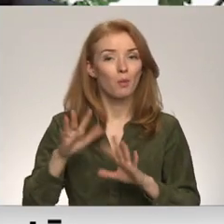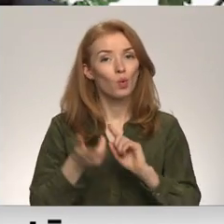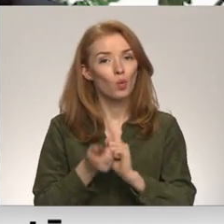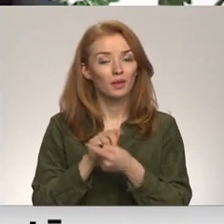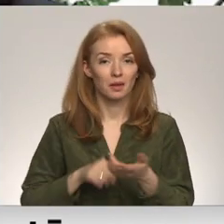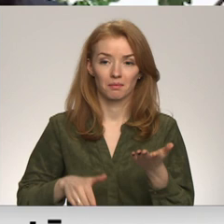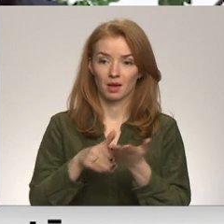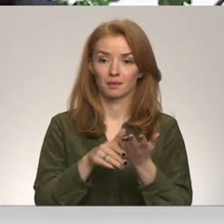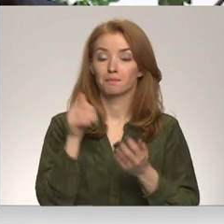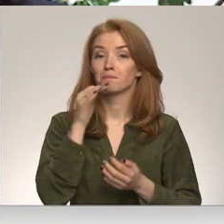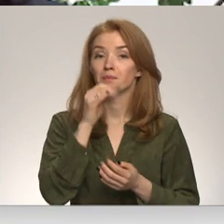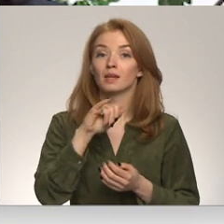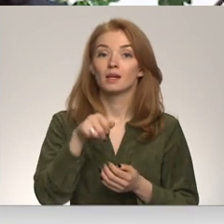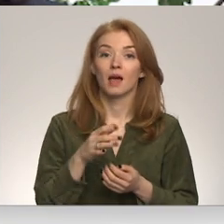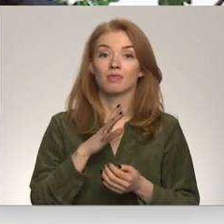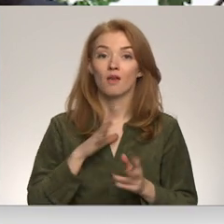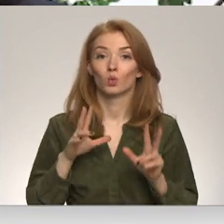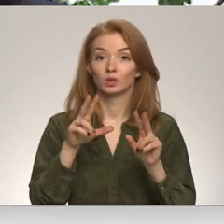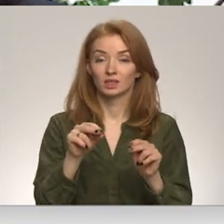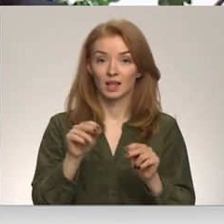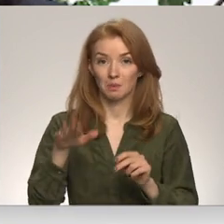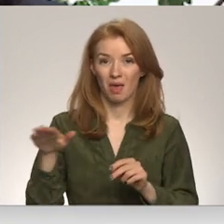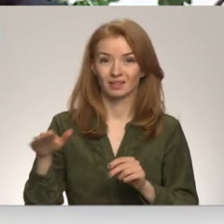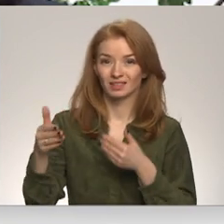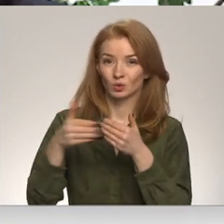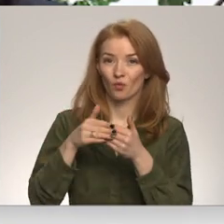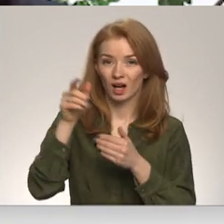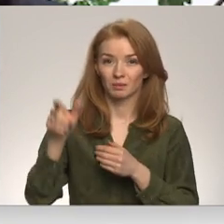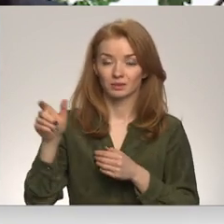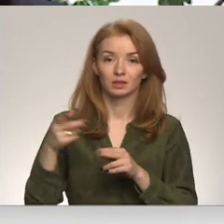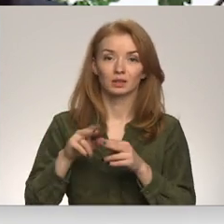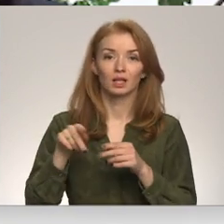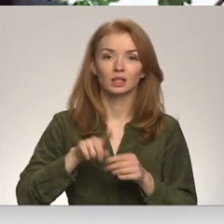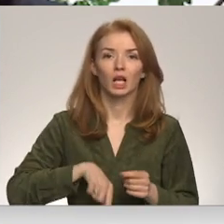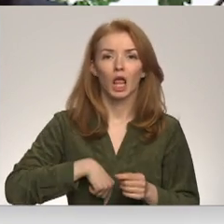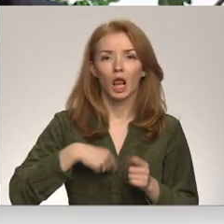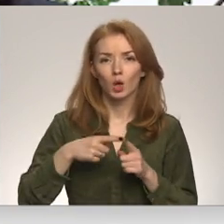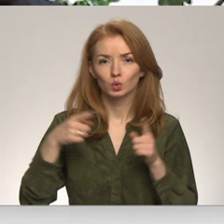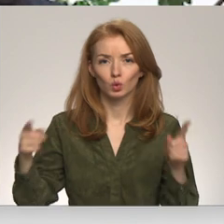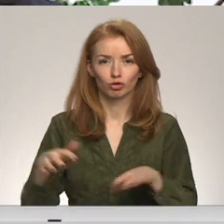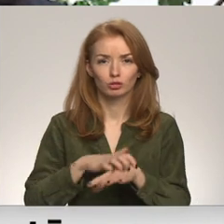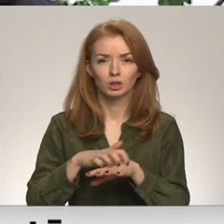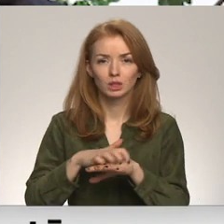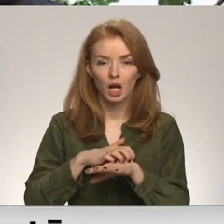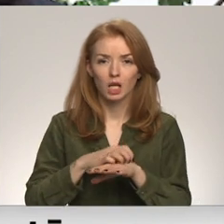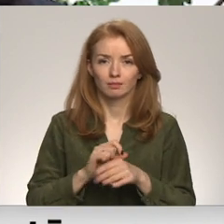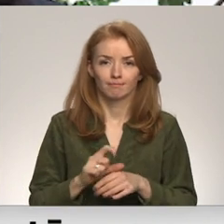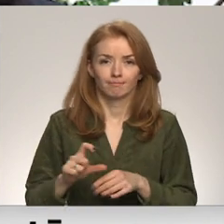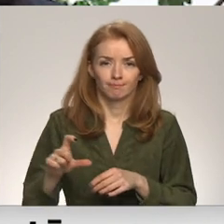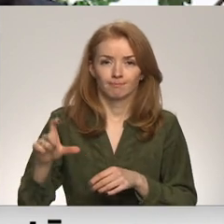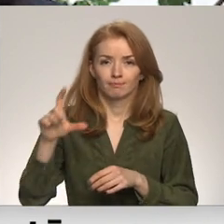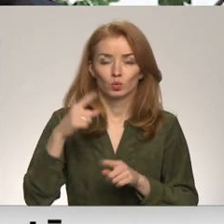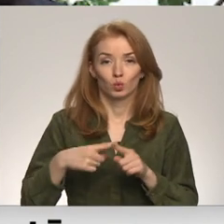Ja viņš nevar uzticēties arī saviem tuvākajiem, tad nu, tas ir ilgstošs toksisks stress, stresa līmenis aug arvien lielāks,